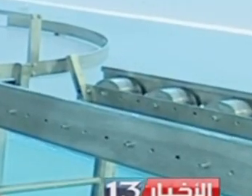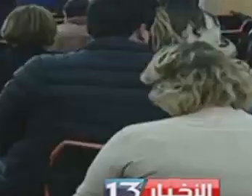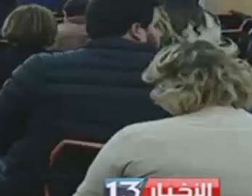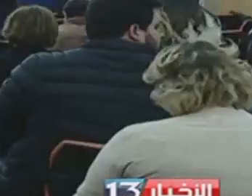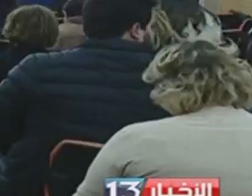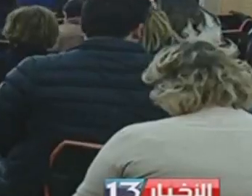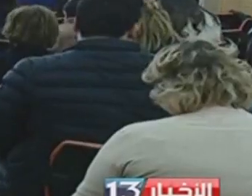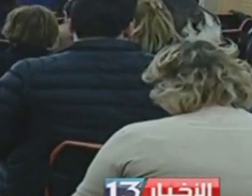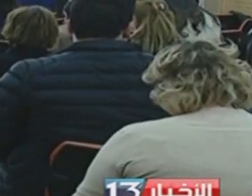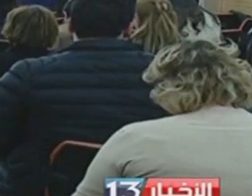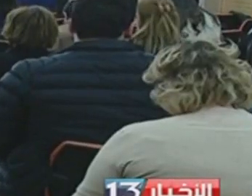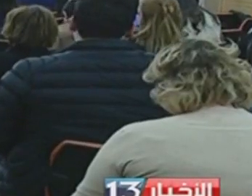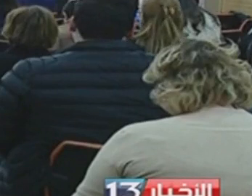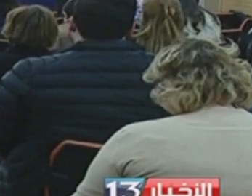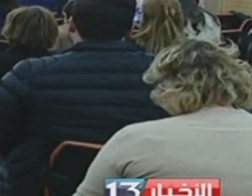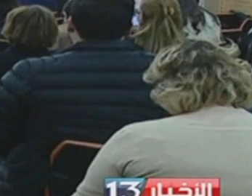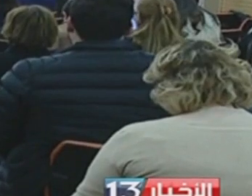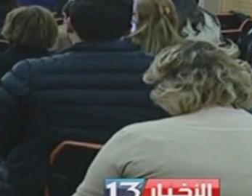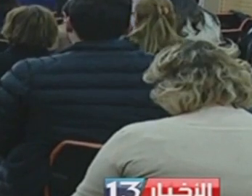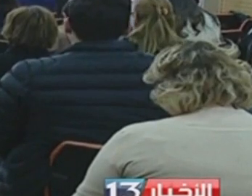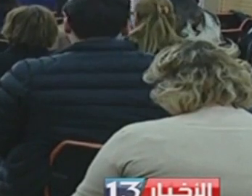فيها شبح الافلاس